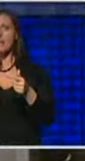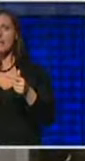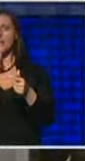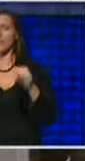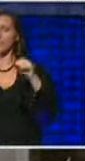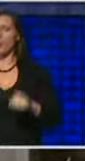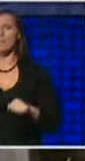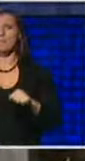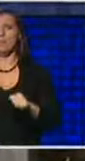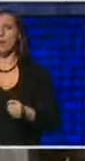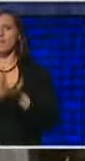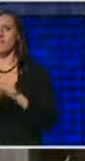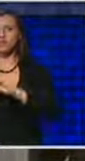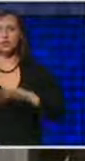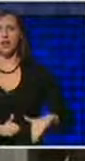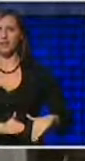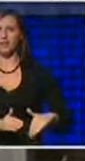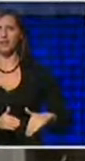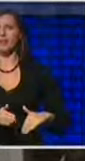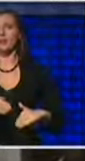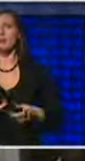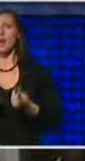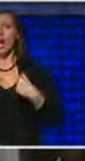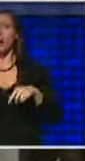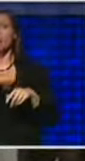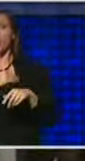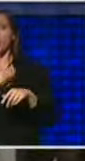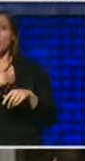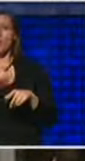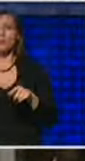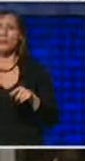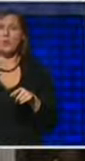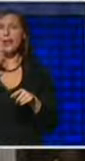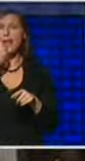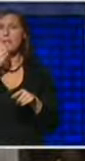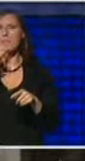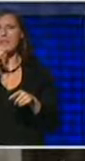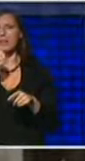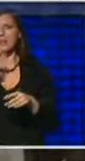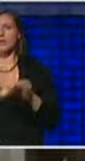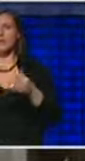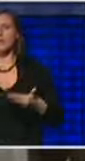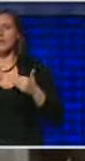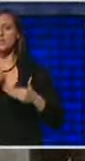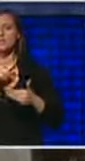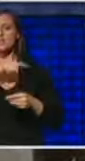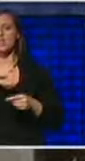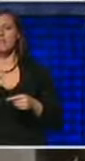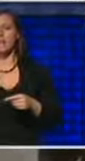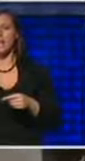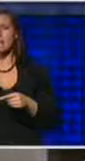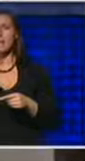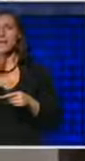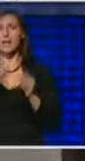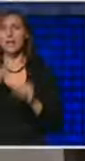nagyon komoly vereséget szenvedett ezen a választáson, és attól tartok, vagy azt gondolom, hogy az LMP egykori vagy országgyűlési szavazói azok az